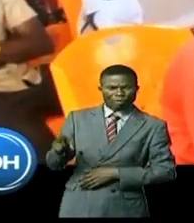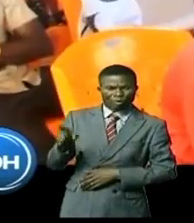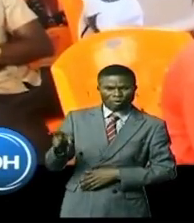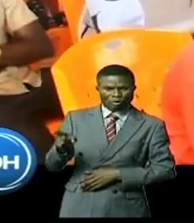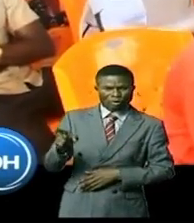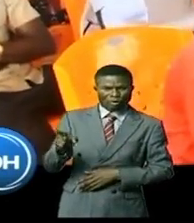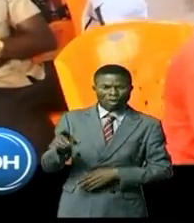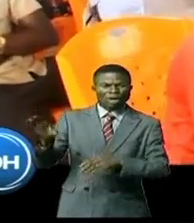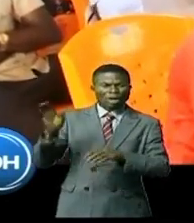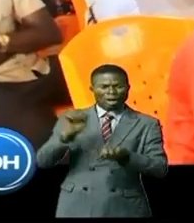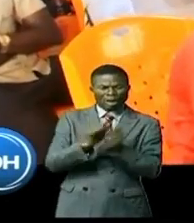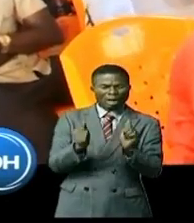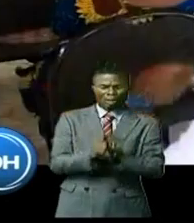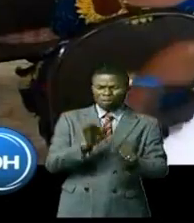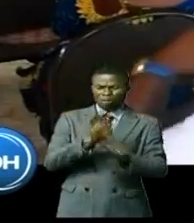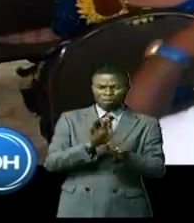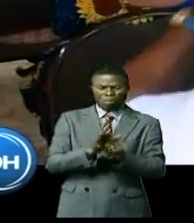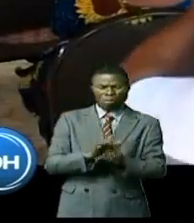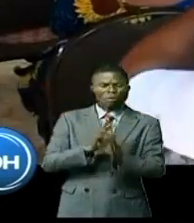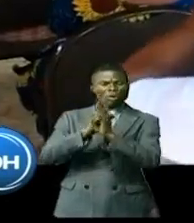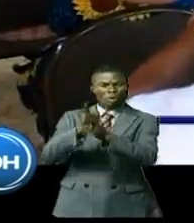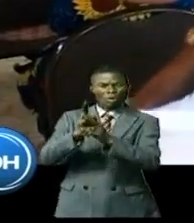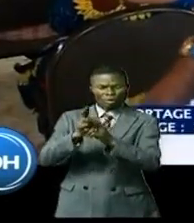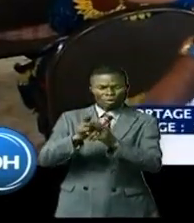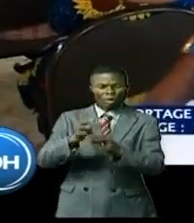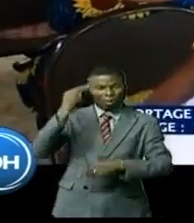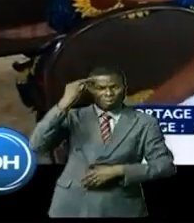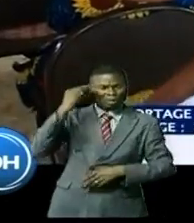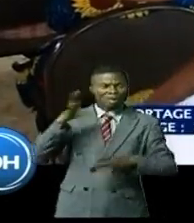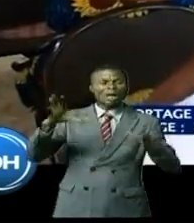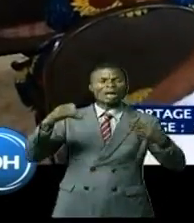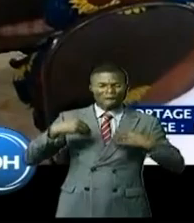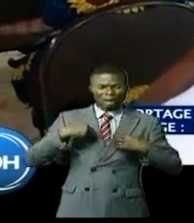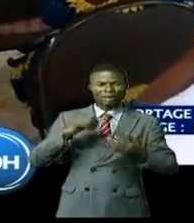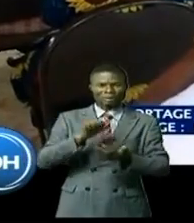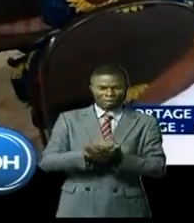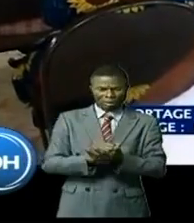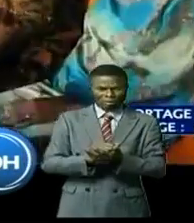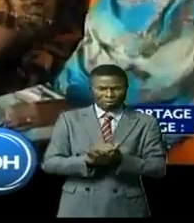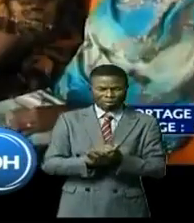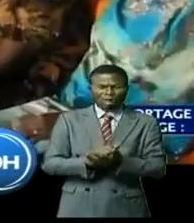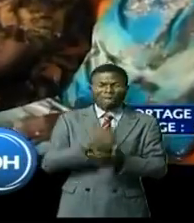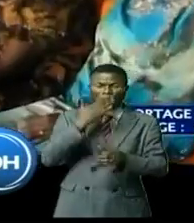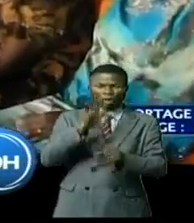les préoccupations ont été prises en compte par le numéro 1 du développement rural, qui